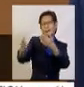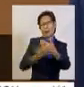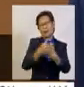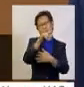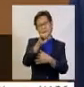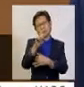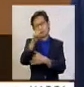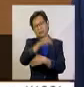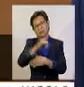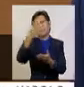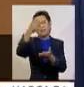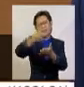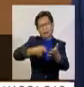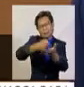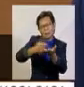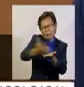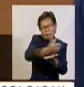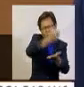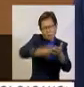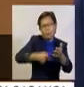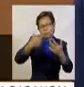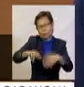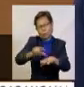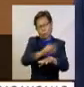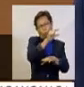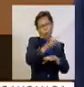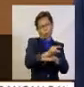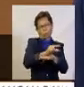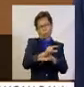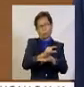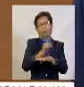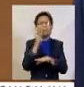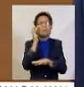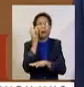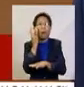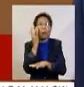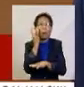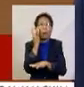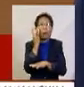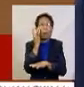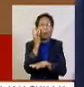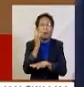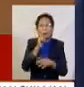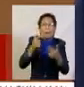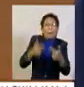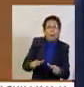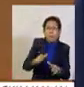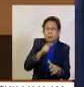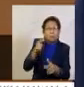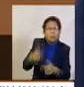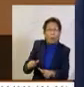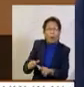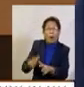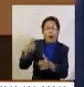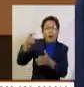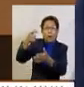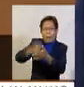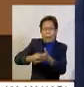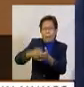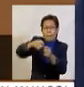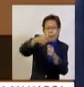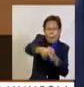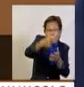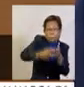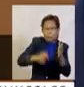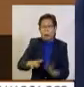dan income tax yang telah pun digunakan tanpa pengetahuan dan juga tanpa izin pembayar cukai. Dan